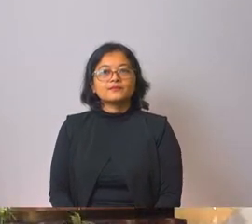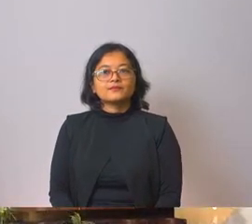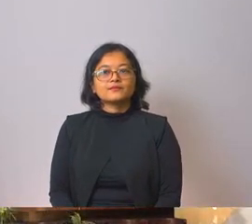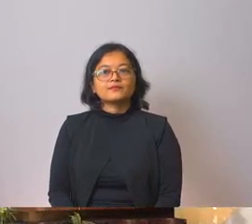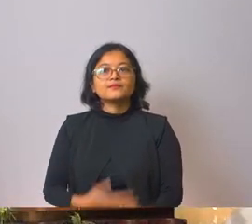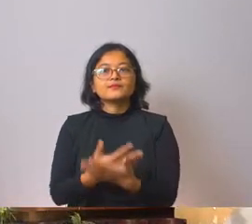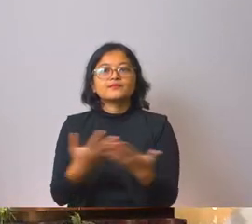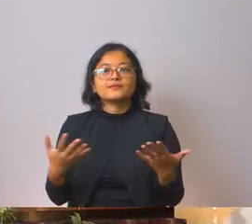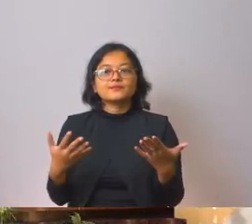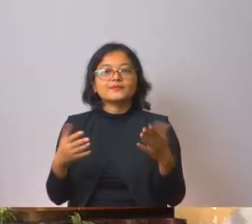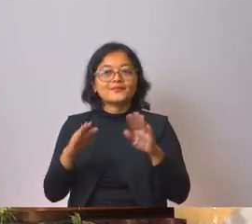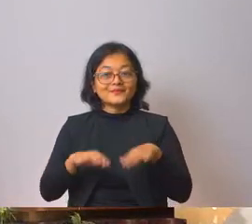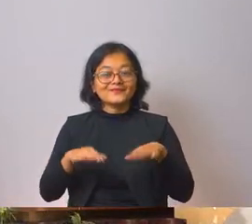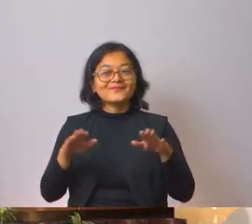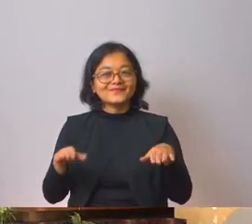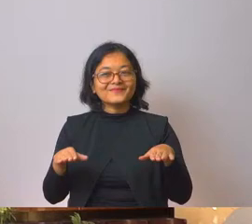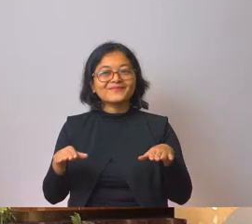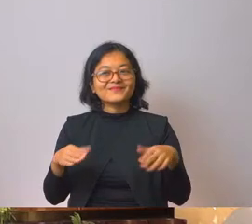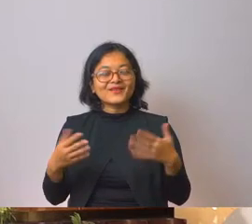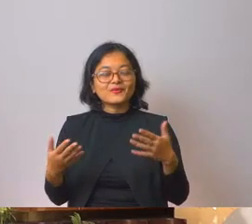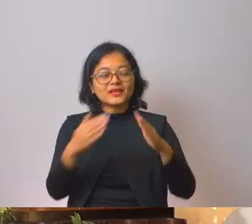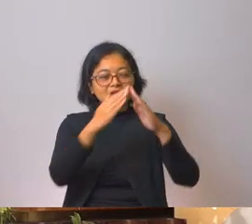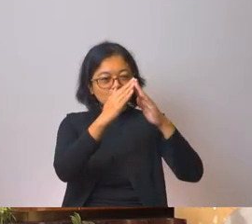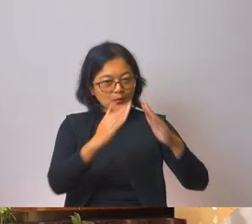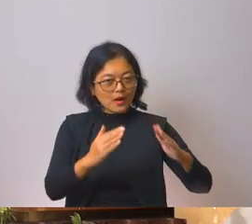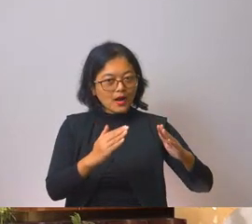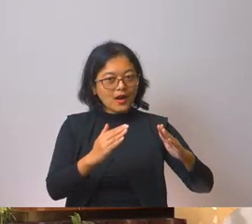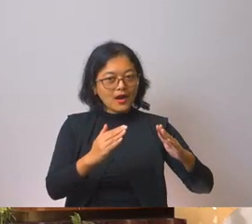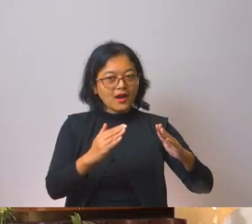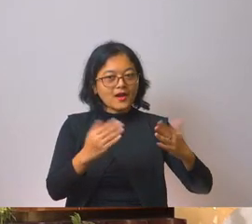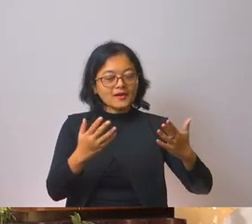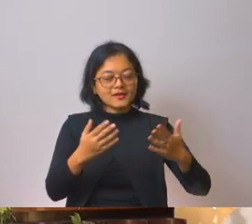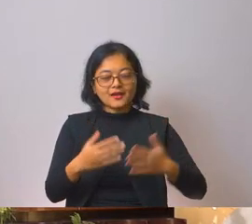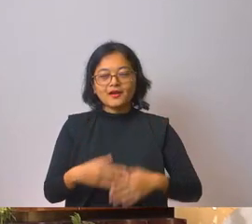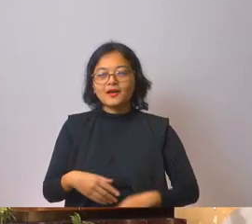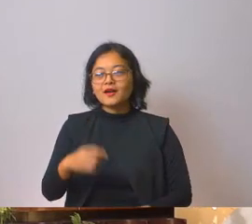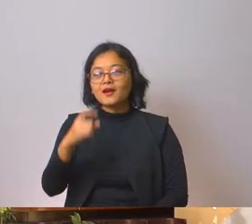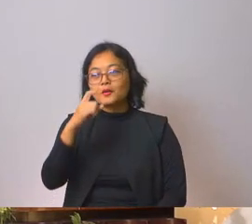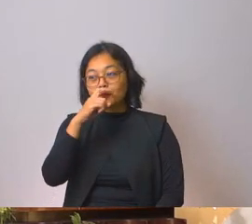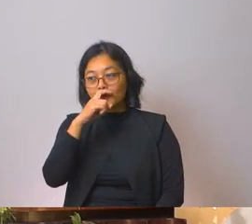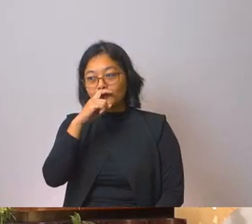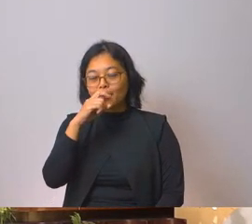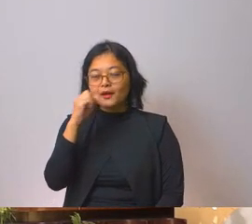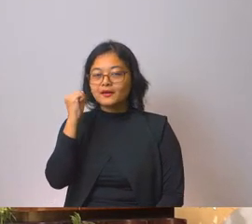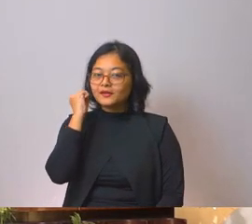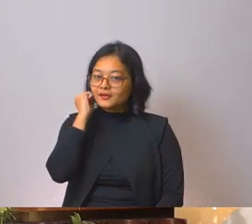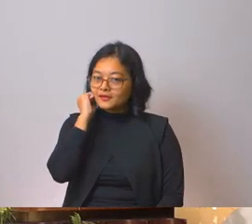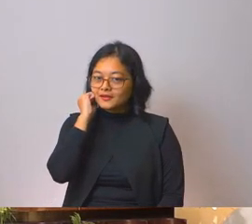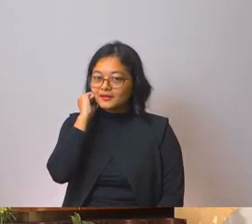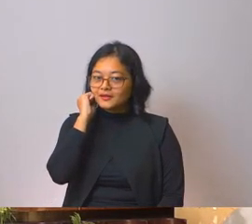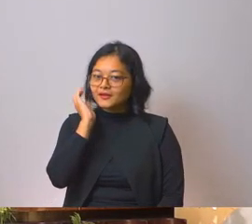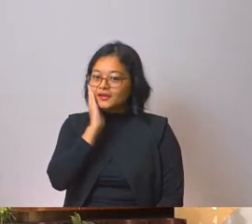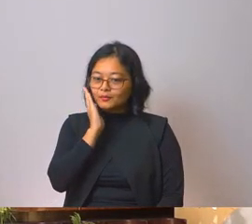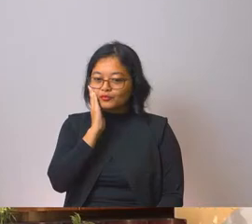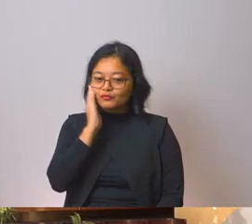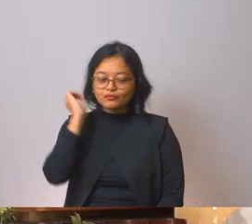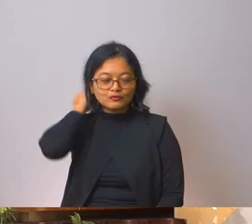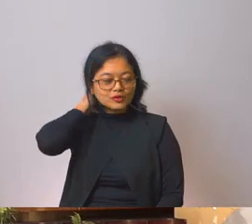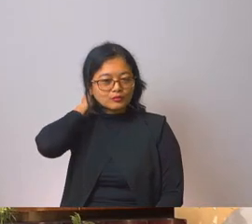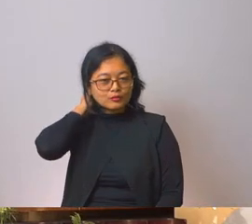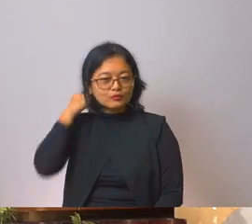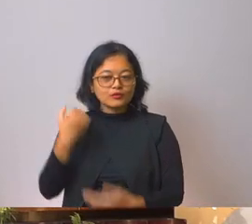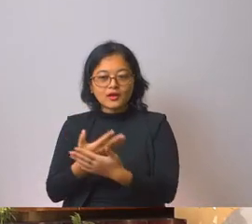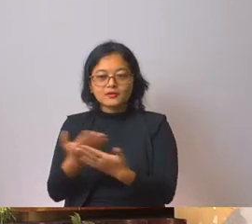Adik-adik yang ada di rumah, Bapak, Ibu, Saudara-saudari yang ada di gereja dan di